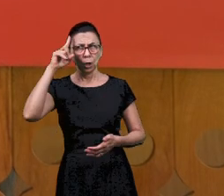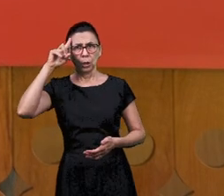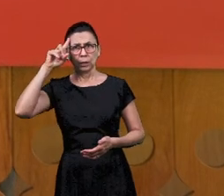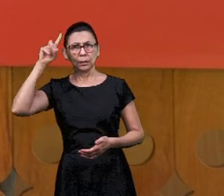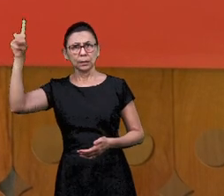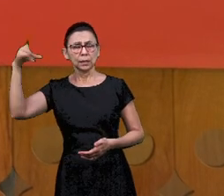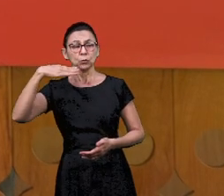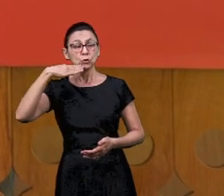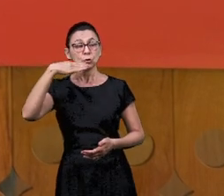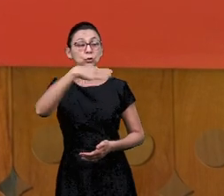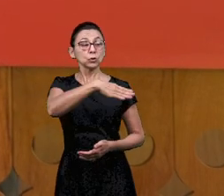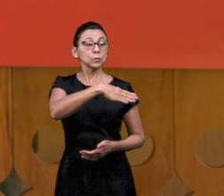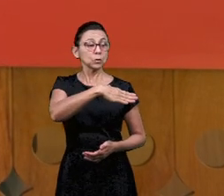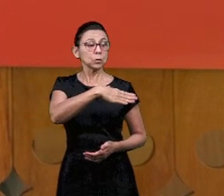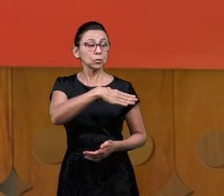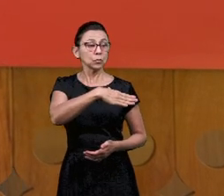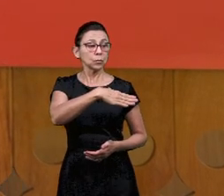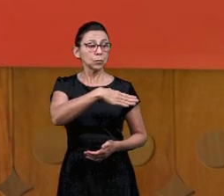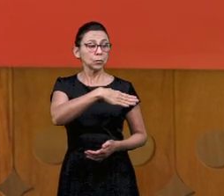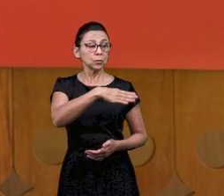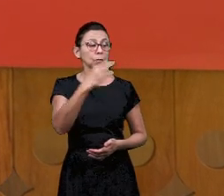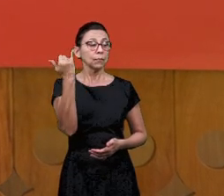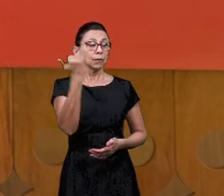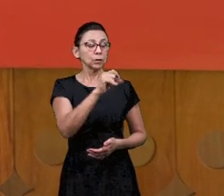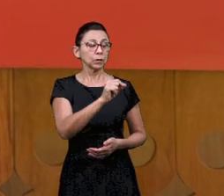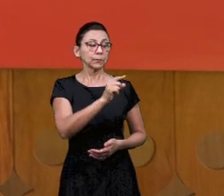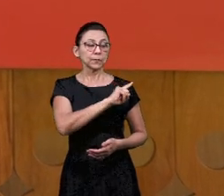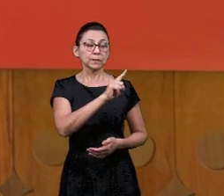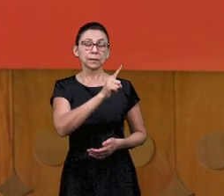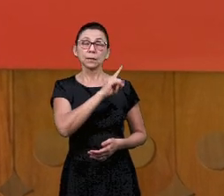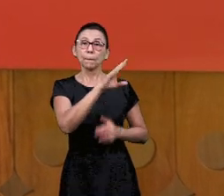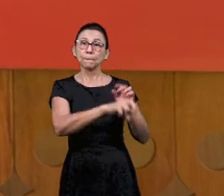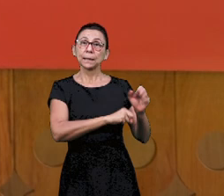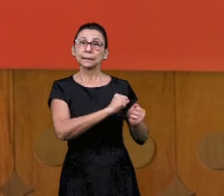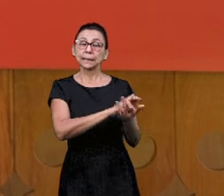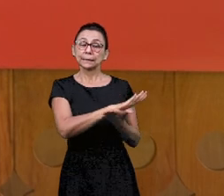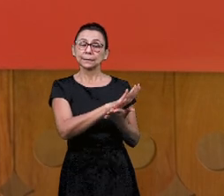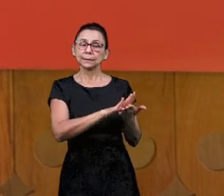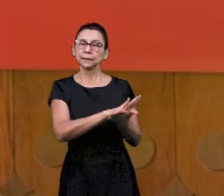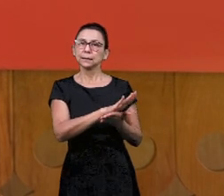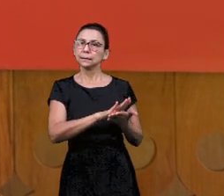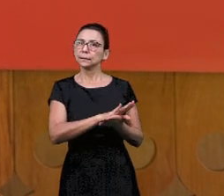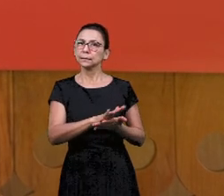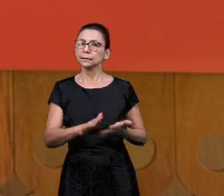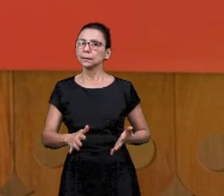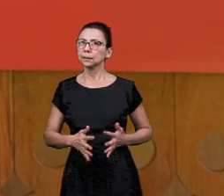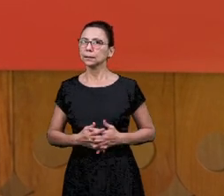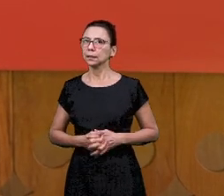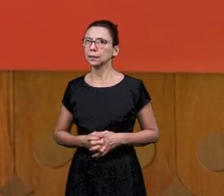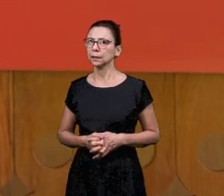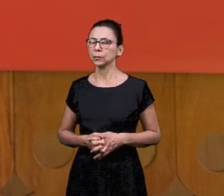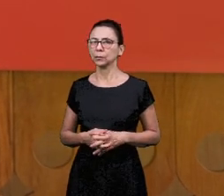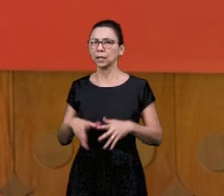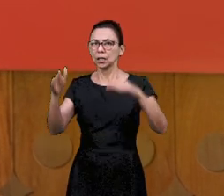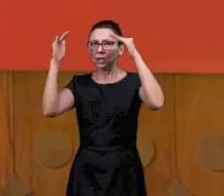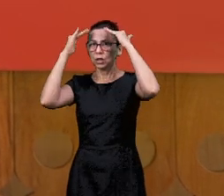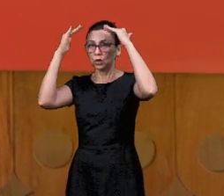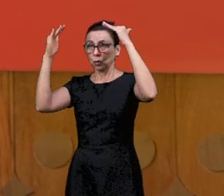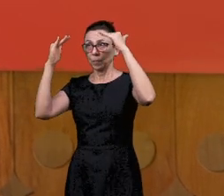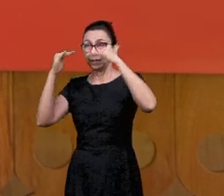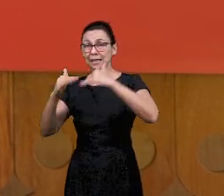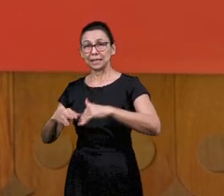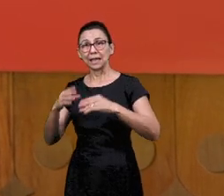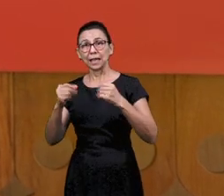Donc, c'est la volonté du Seigneur qui va permettre, parce que le péché de l'idolâtrie, c'est comme de la sorcellerie. On